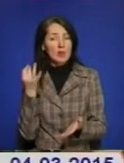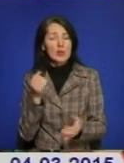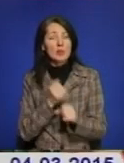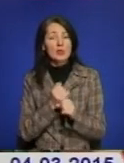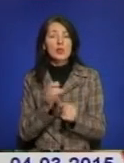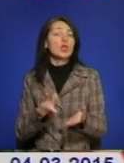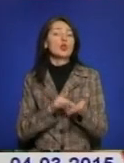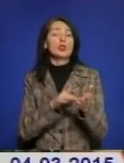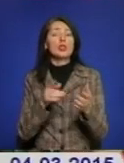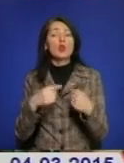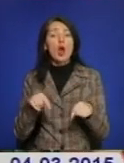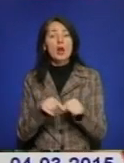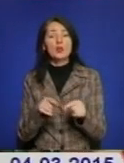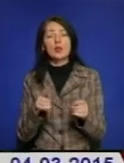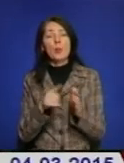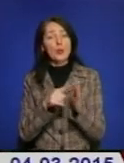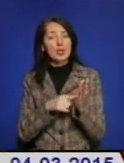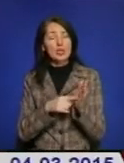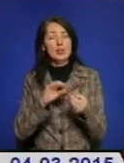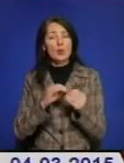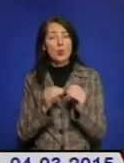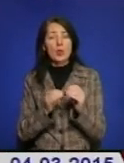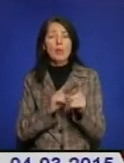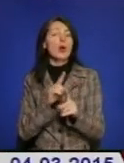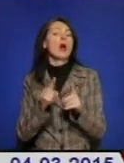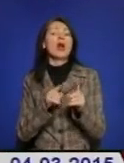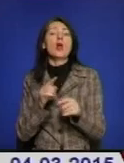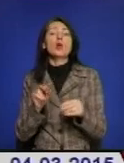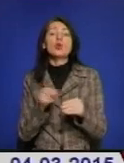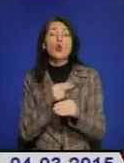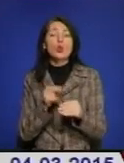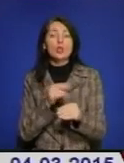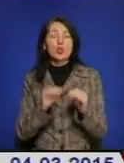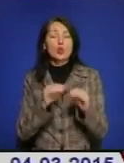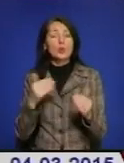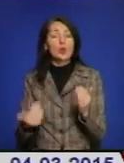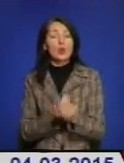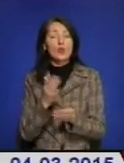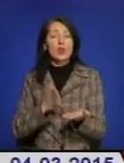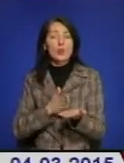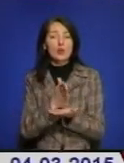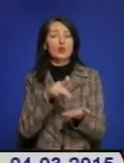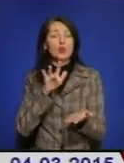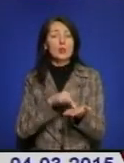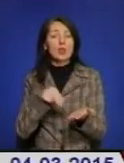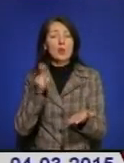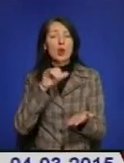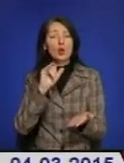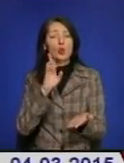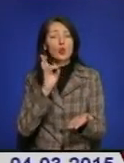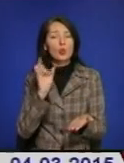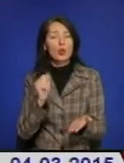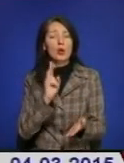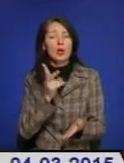Працівники туристичної галузі поділилися проблемами реконструкції. Розроблено новий маршрут містами Дубно, Кременець,